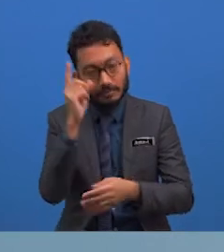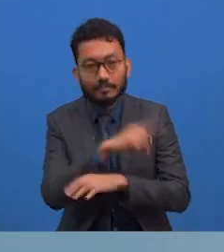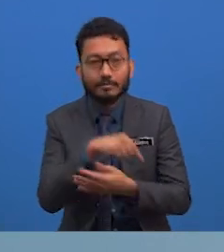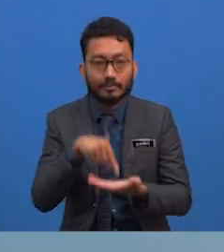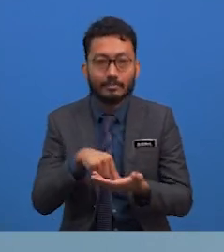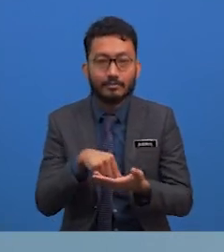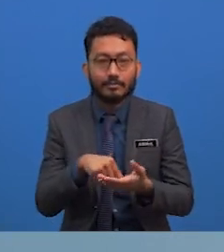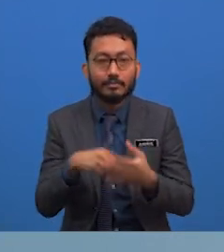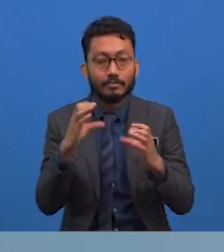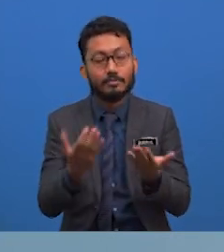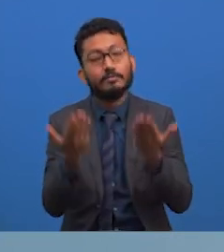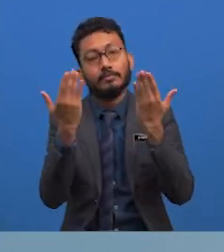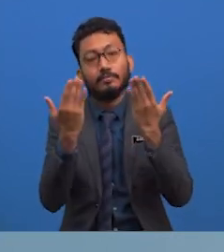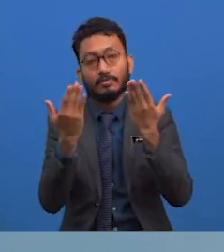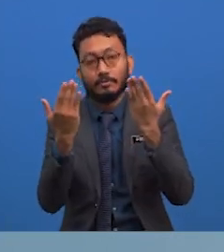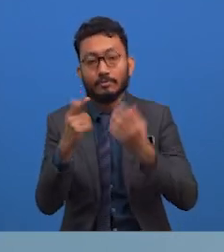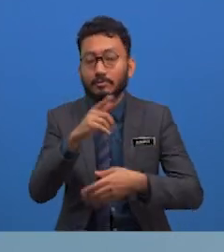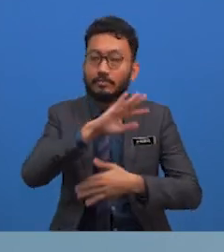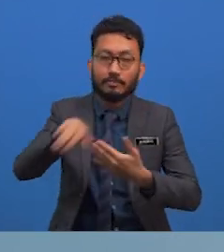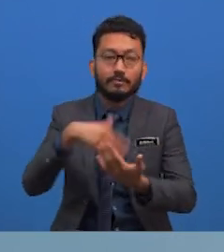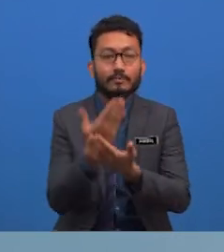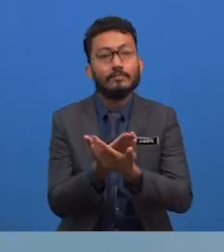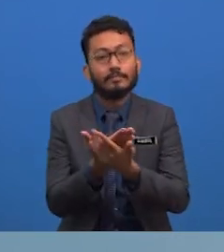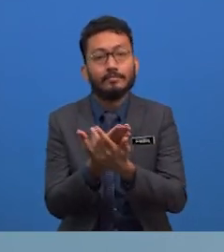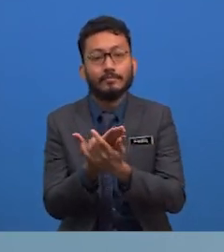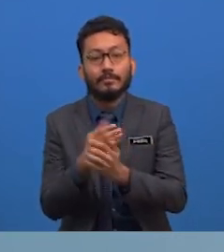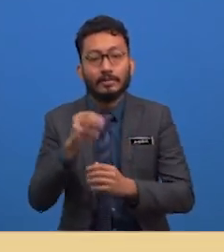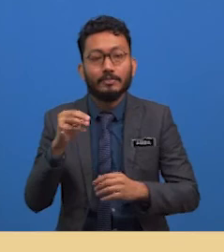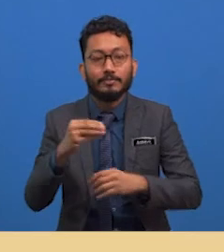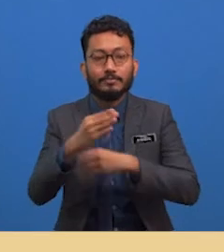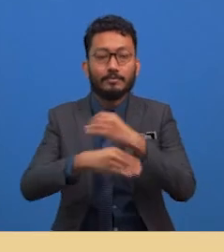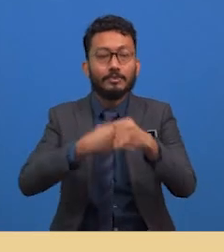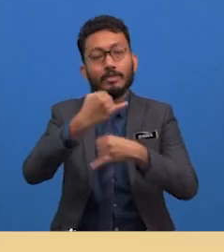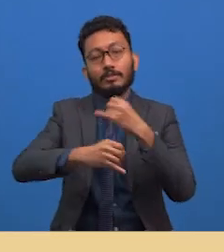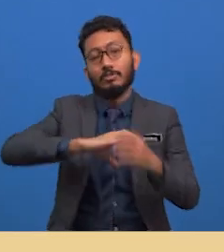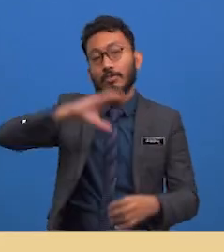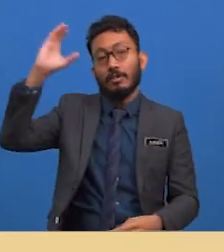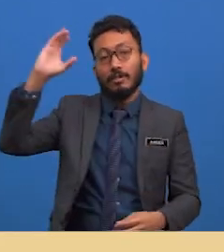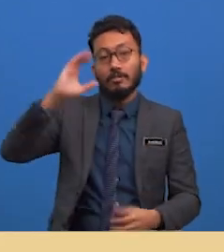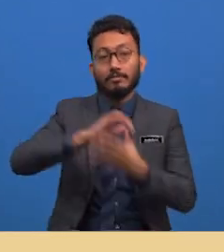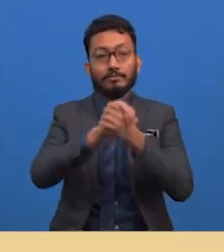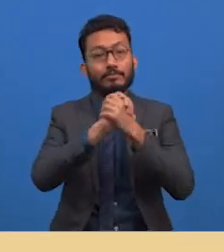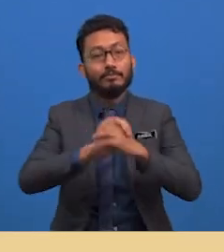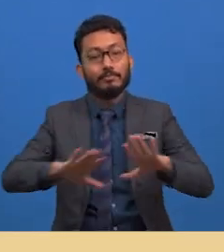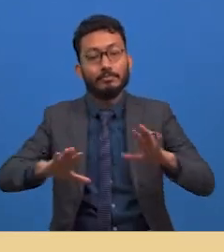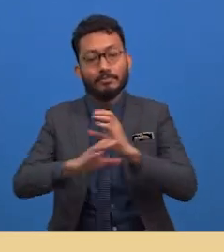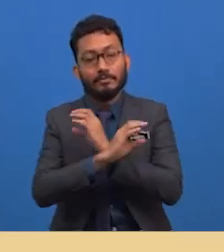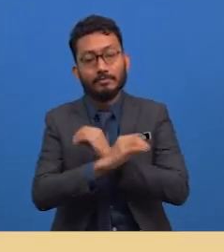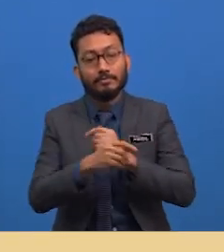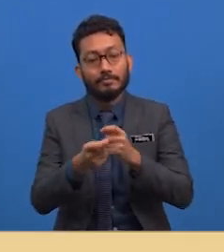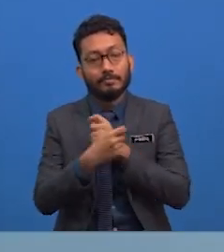semoga murid-murid mendapat keputusan yang cemerlang. Salam sayang daripada saya,